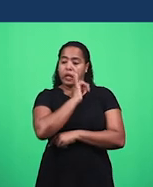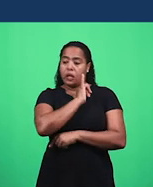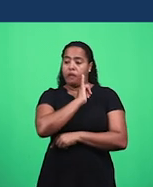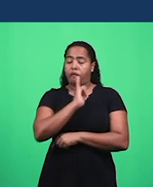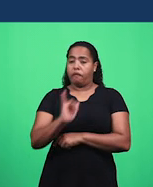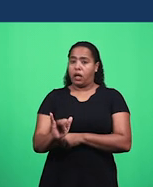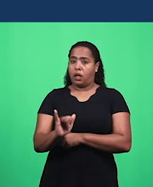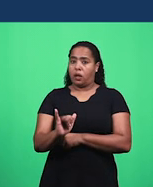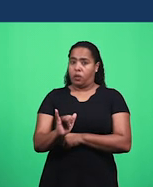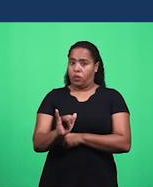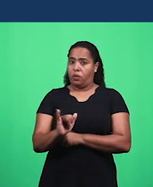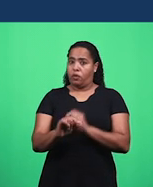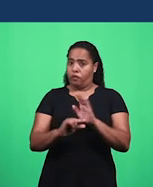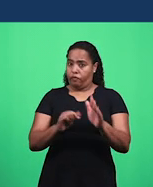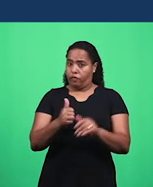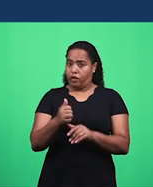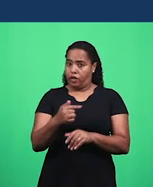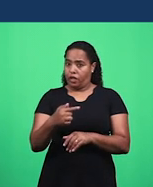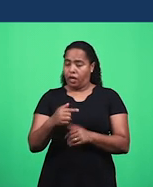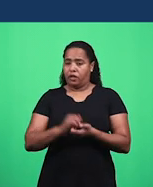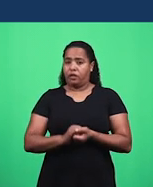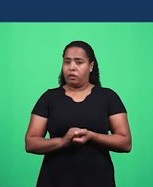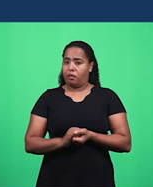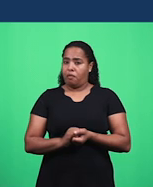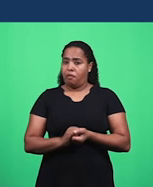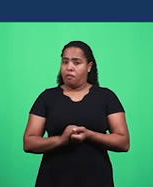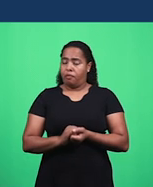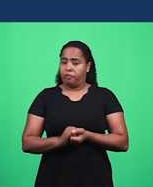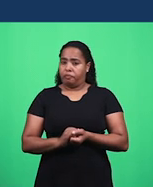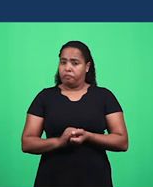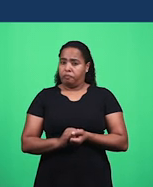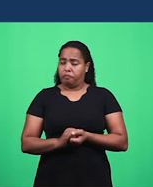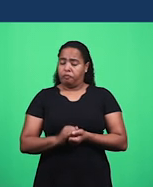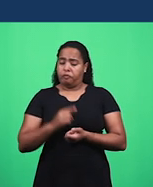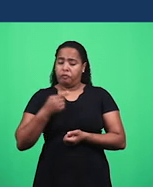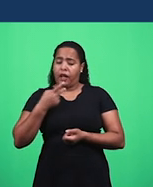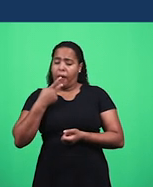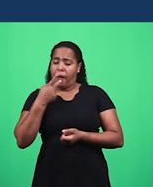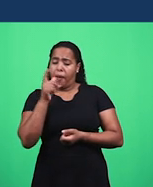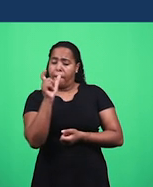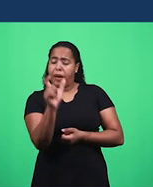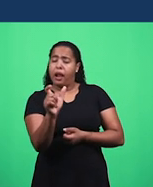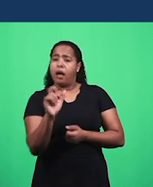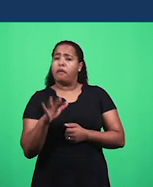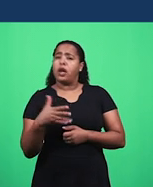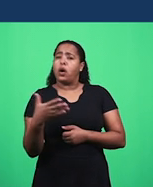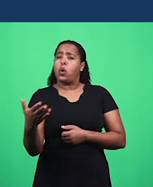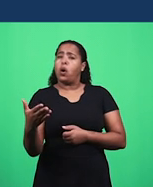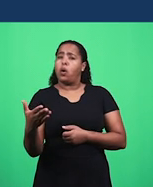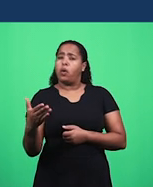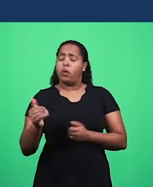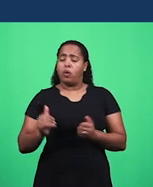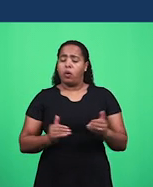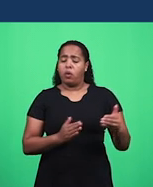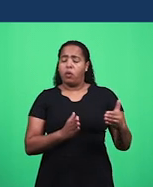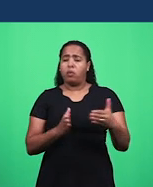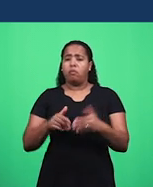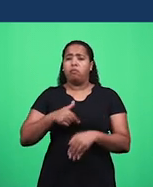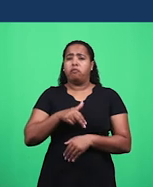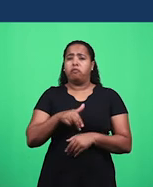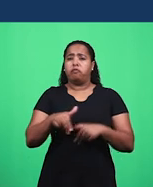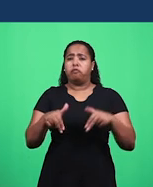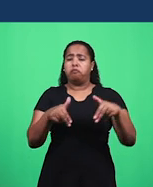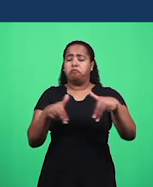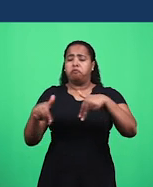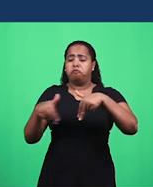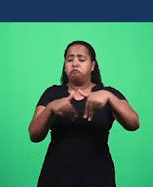И он сказал, 17 стих, да? «О чем это вы, иди, рассуждаете между собой,